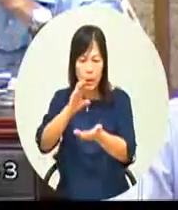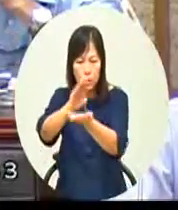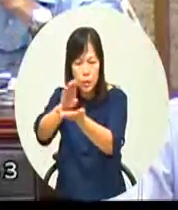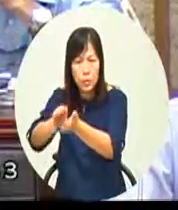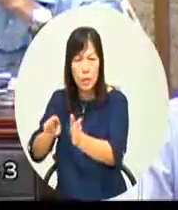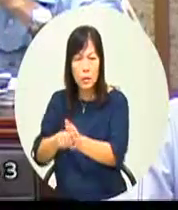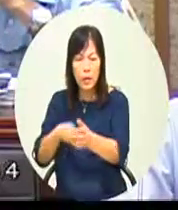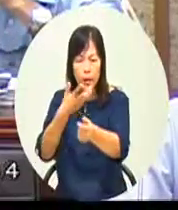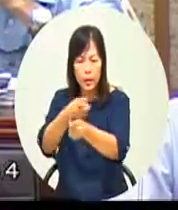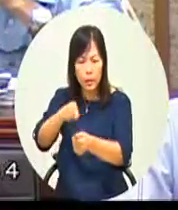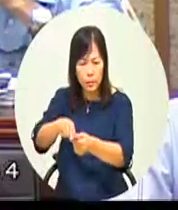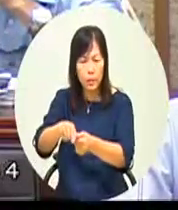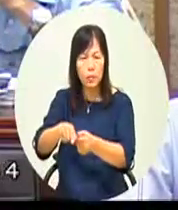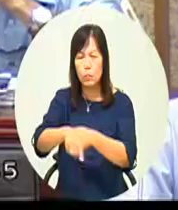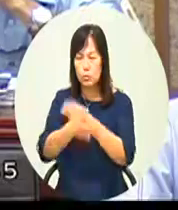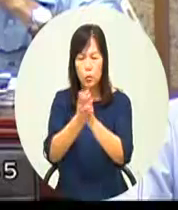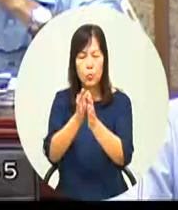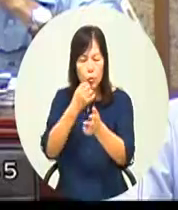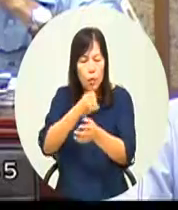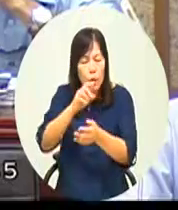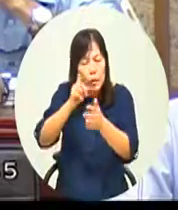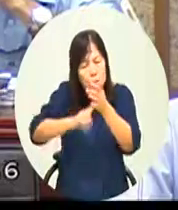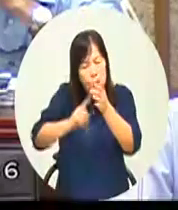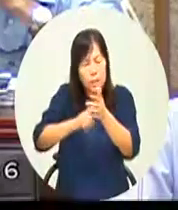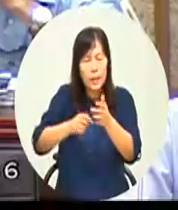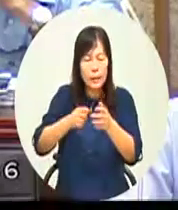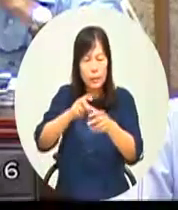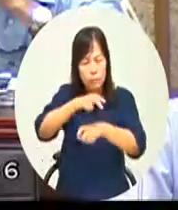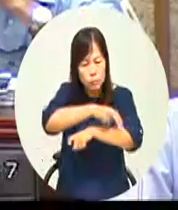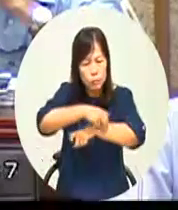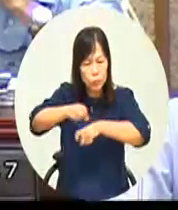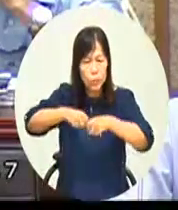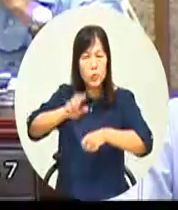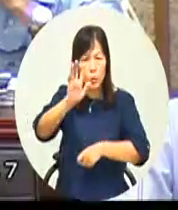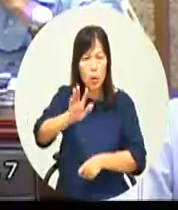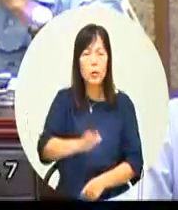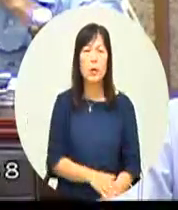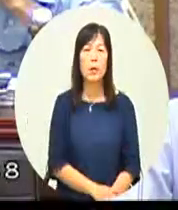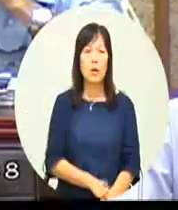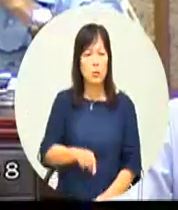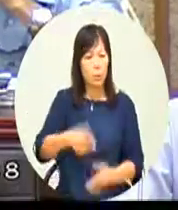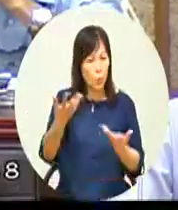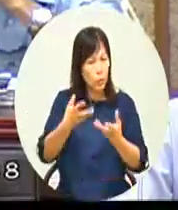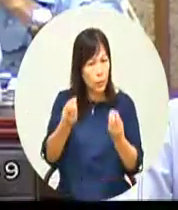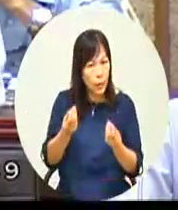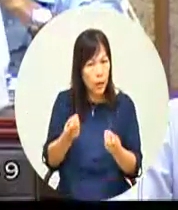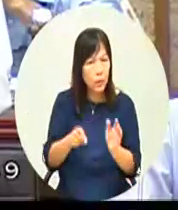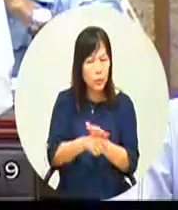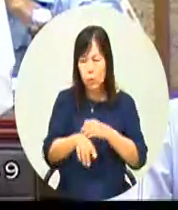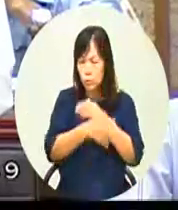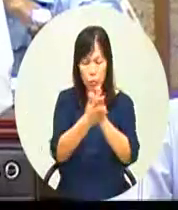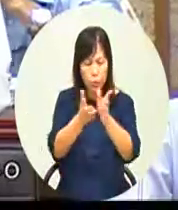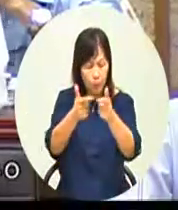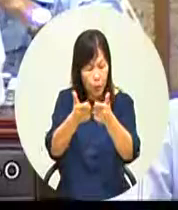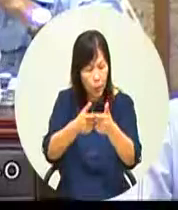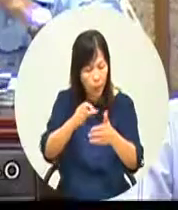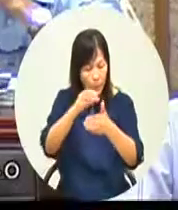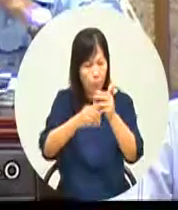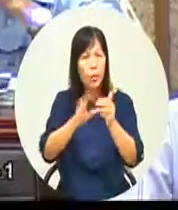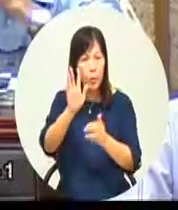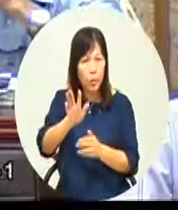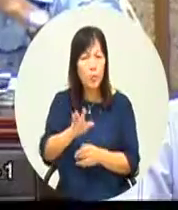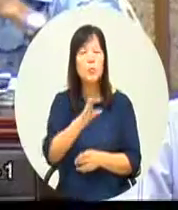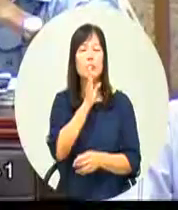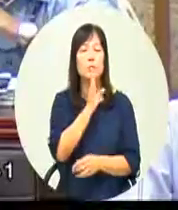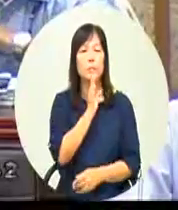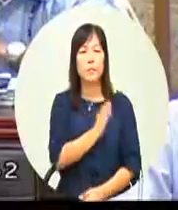可以提供这一部分，我们都有初步都有这些那个计划在。 所以这方面是没有问题的，已经做好了配套措施，是不是？ 对。